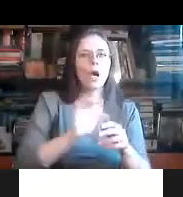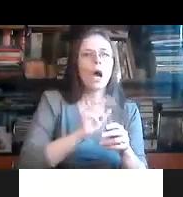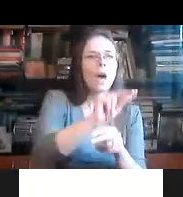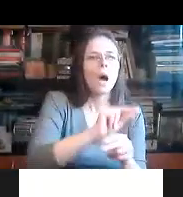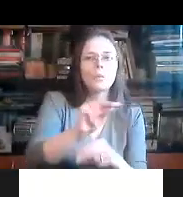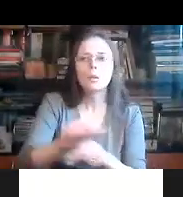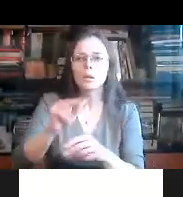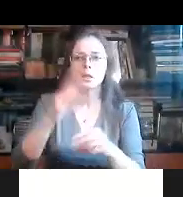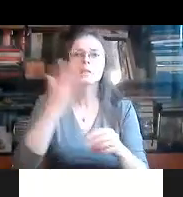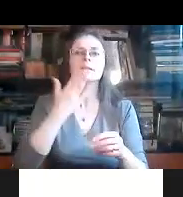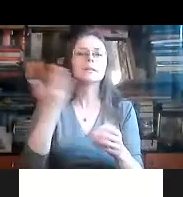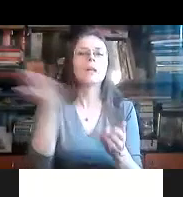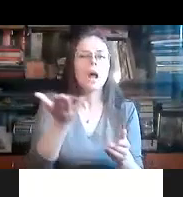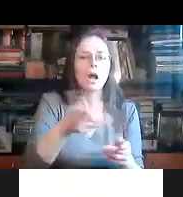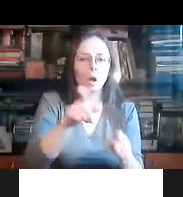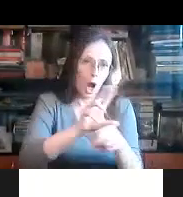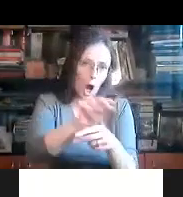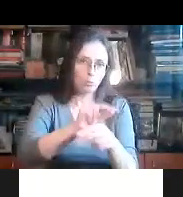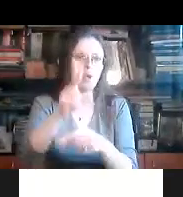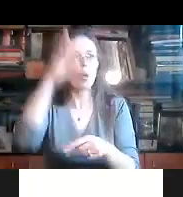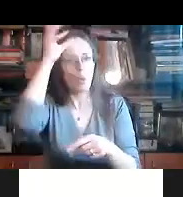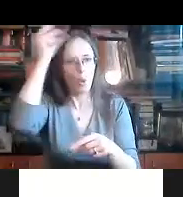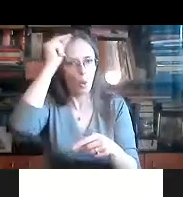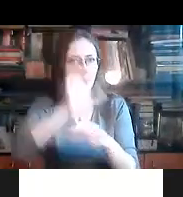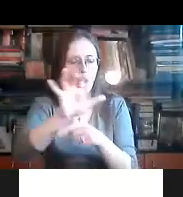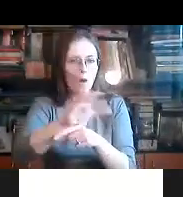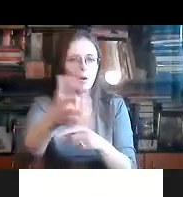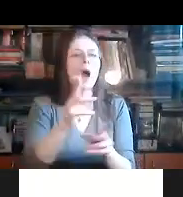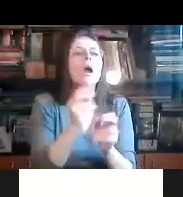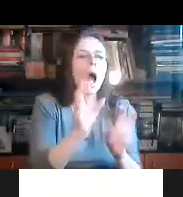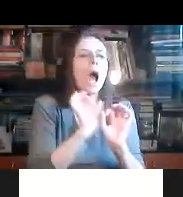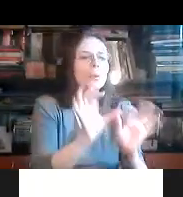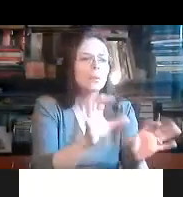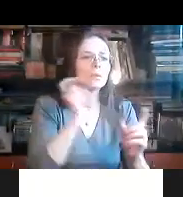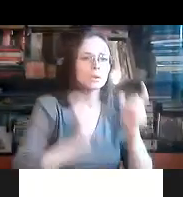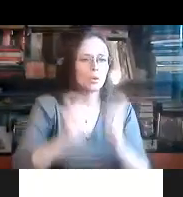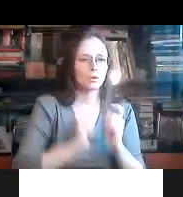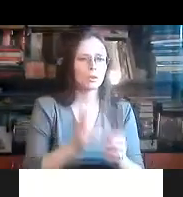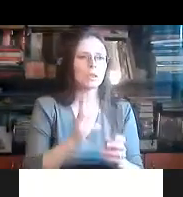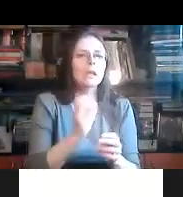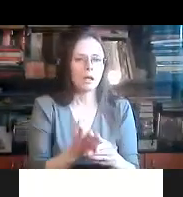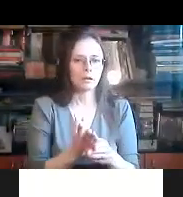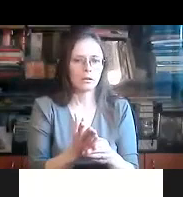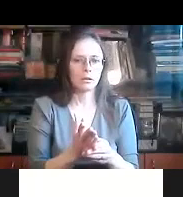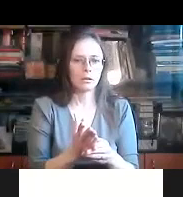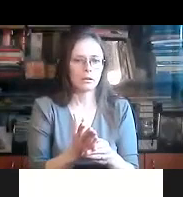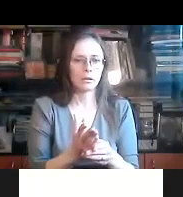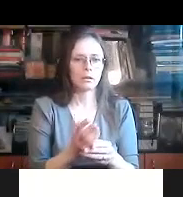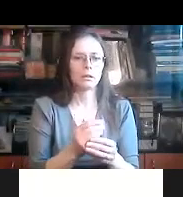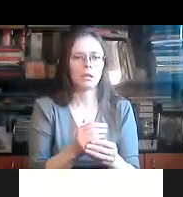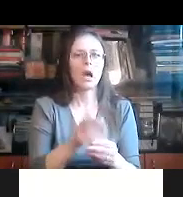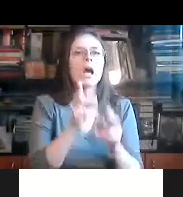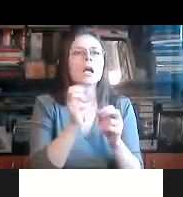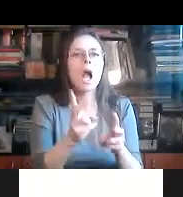мне делить вот это как бы полуторачасовое мое занятие на какие-то мелкие сегменты и как по-другому.